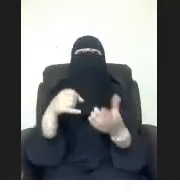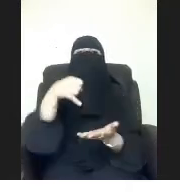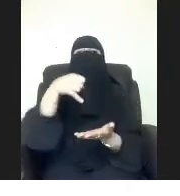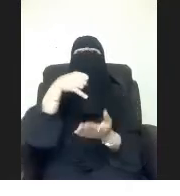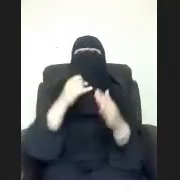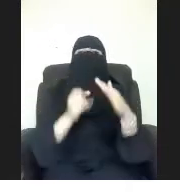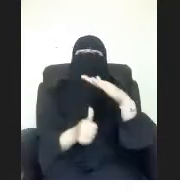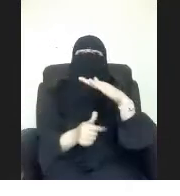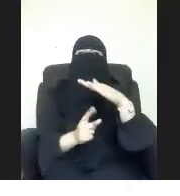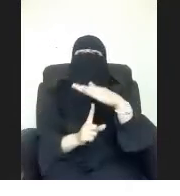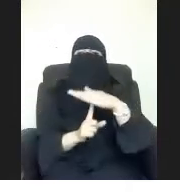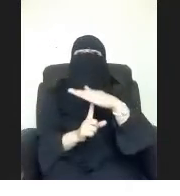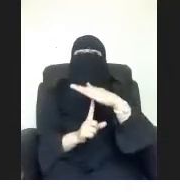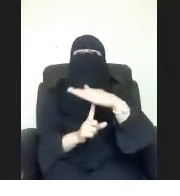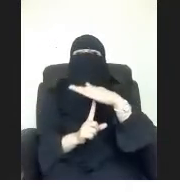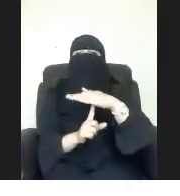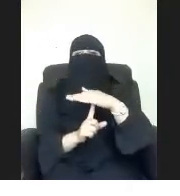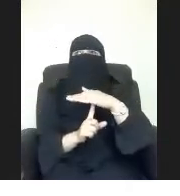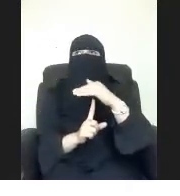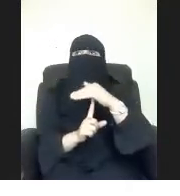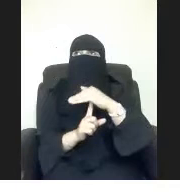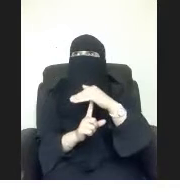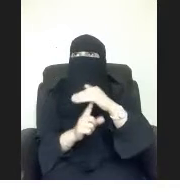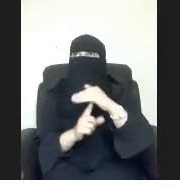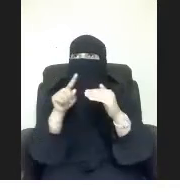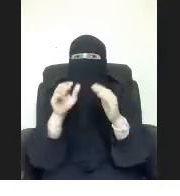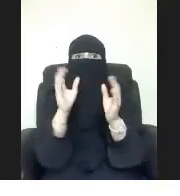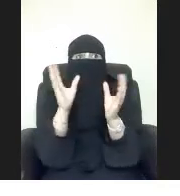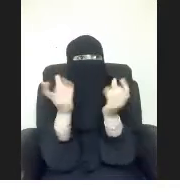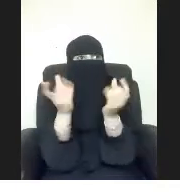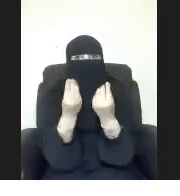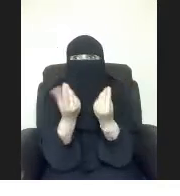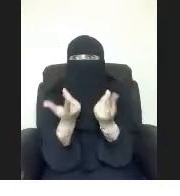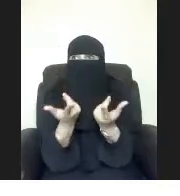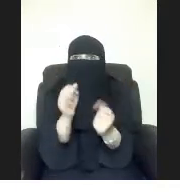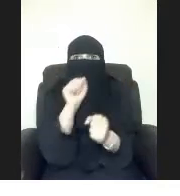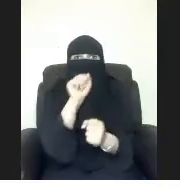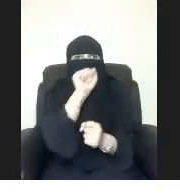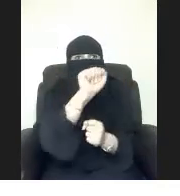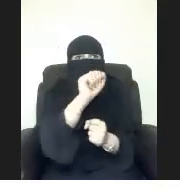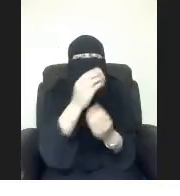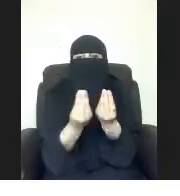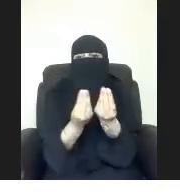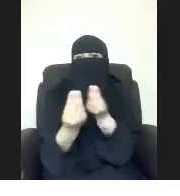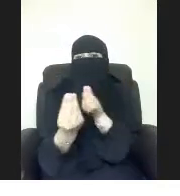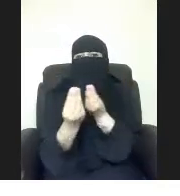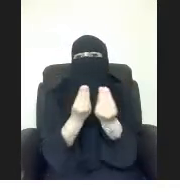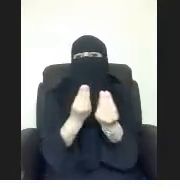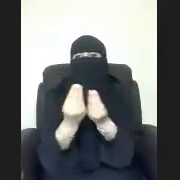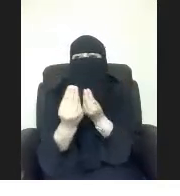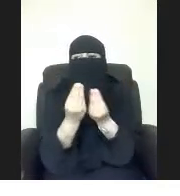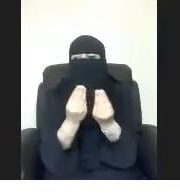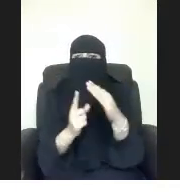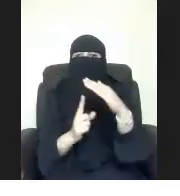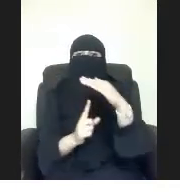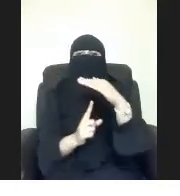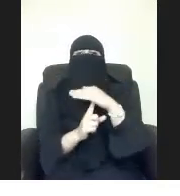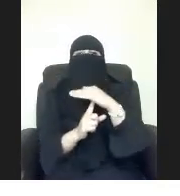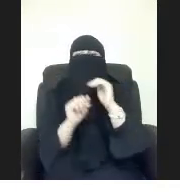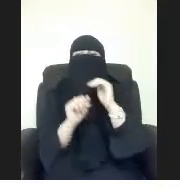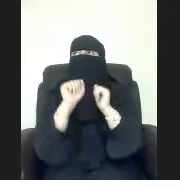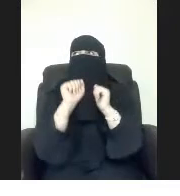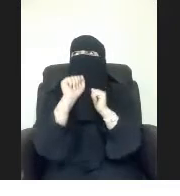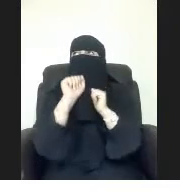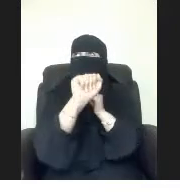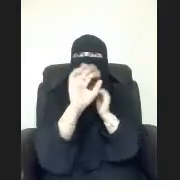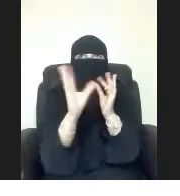خاص للمادة العلمية التي تم عرضها، وهذا المنتدى هو وعاء النقاش. حيث يقوم عضو هيئة التدريس بتحديد